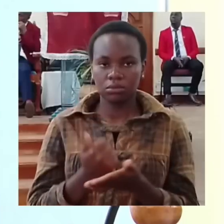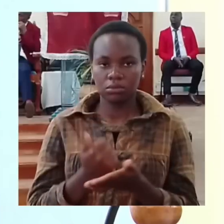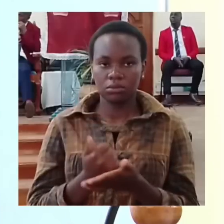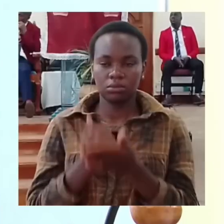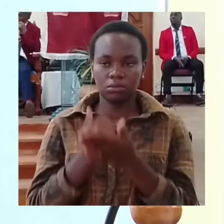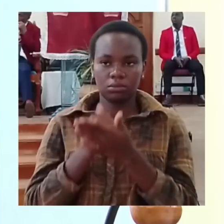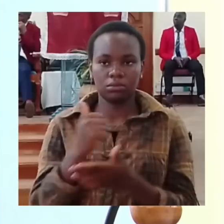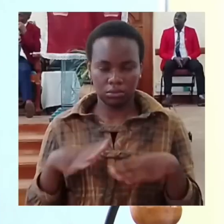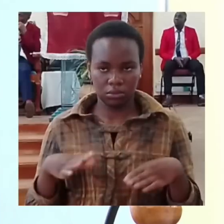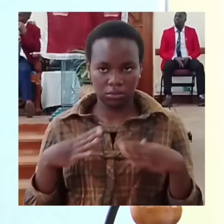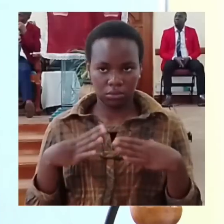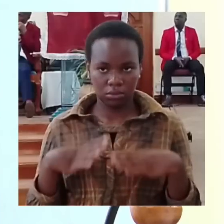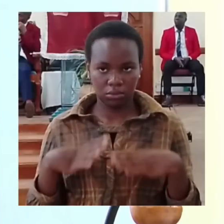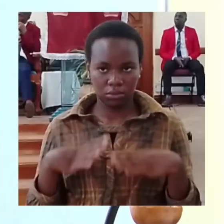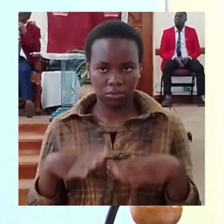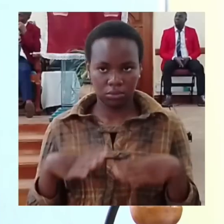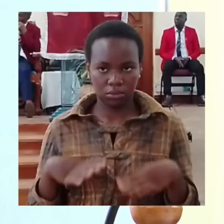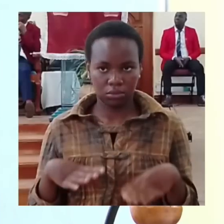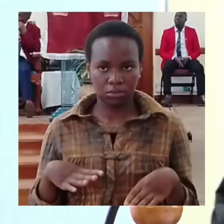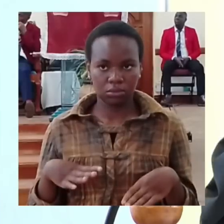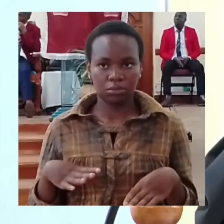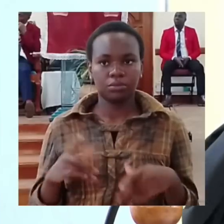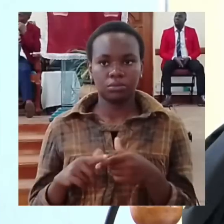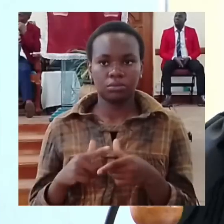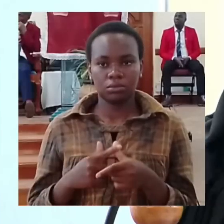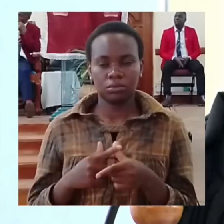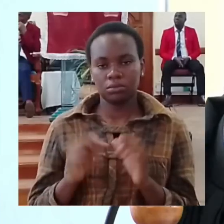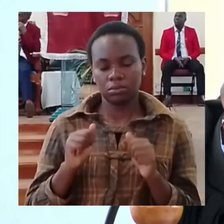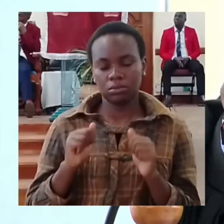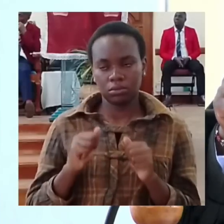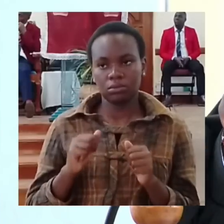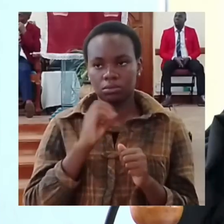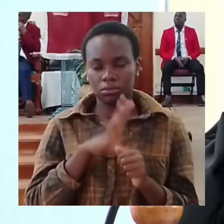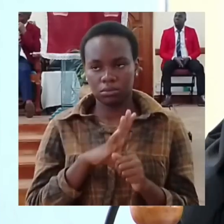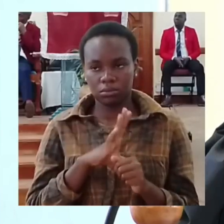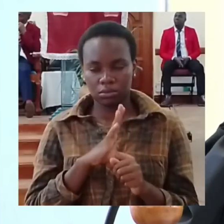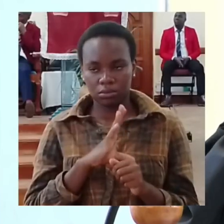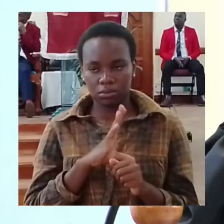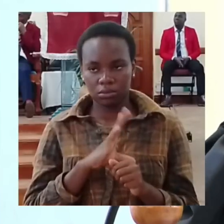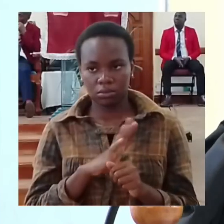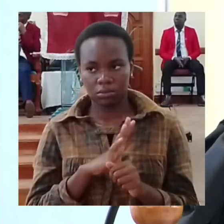andũ ake tondũ matiũĩ gwĩteithia. Tũtirĩ ũteithio no mwe ithuĩ.